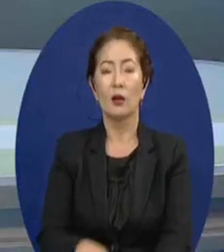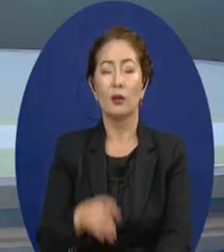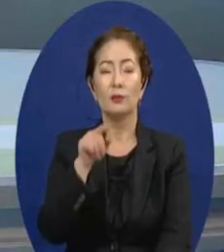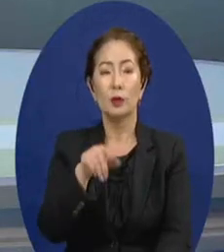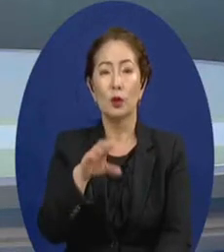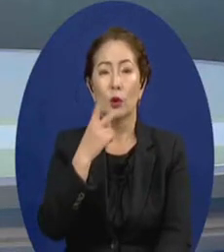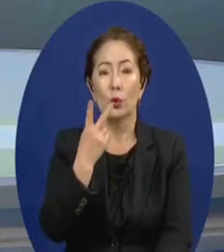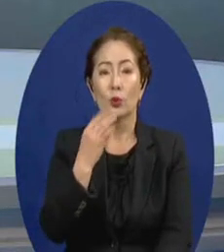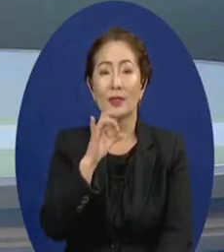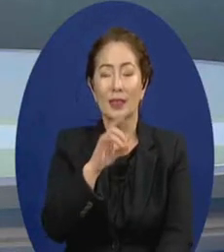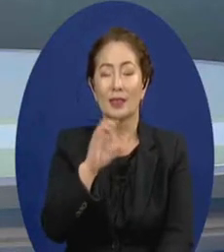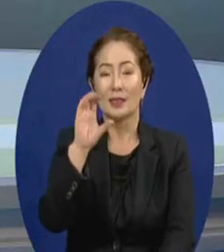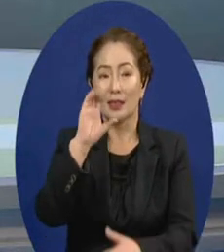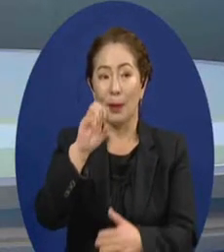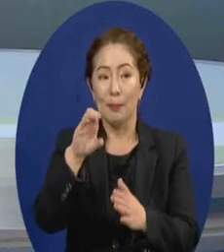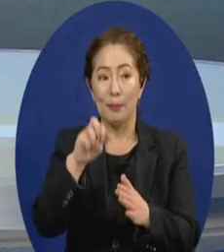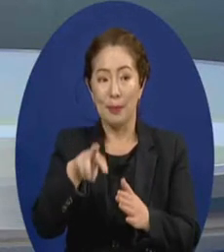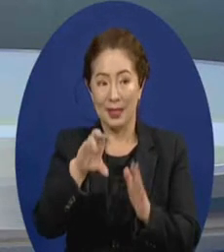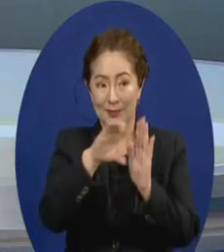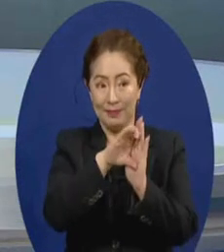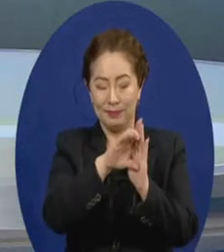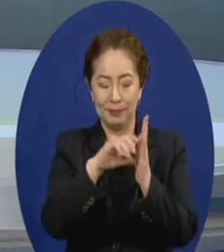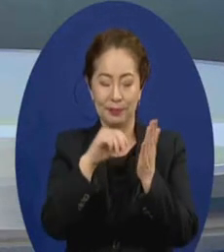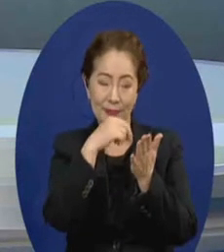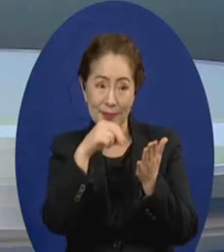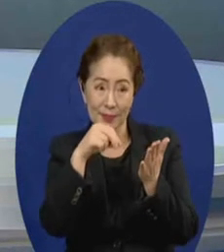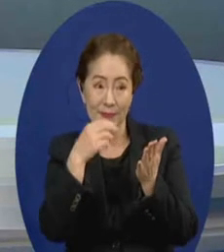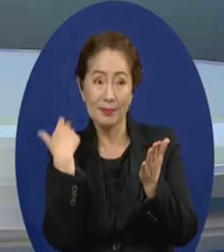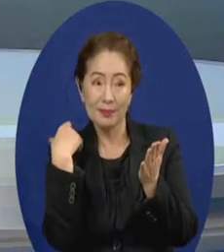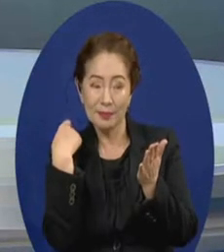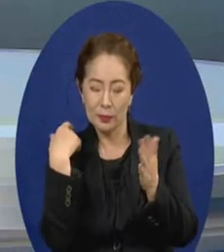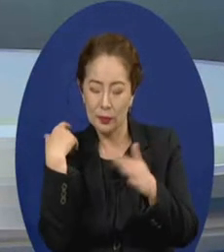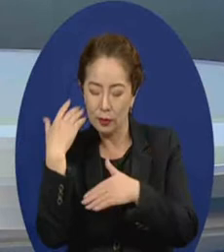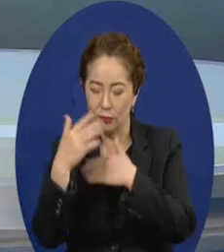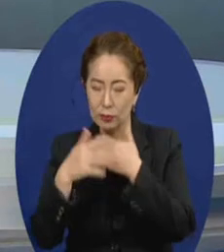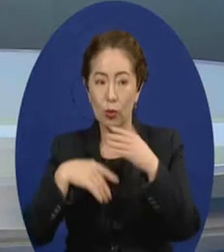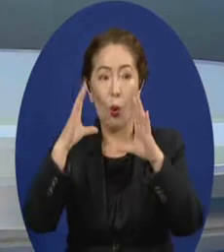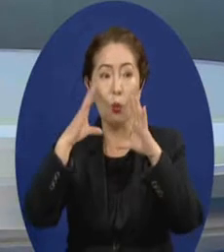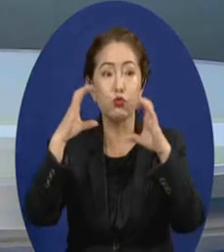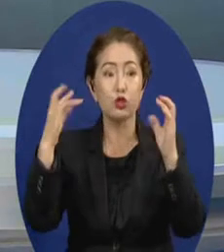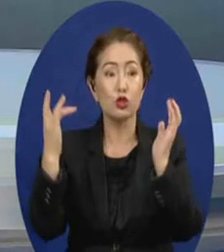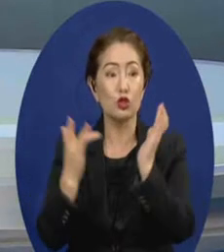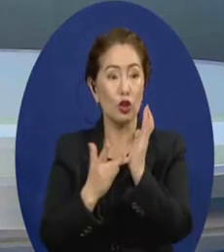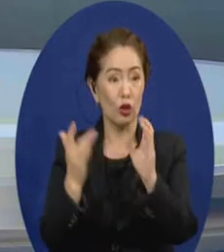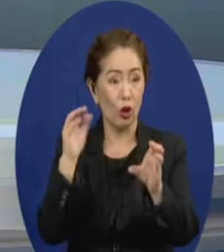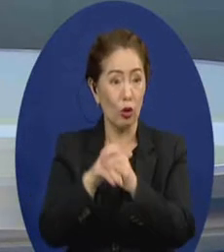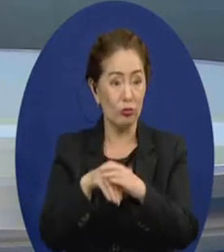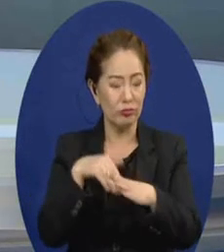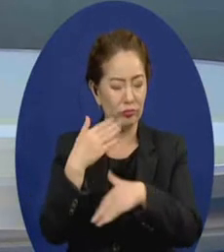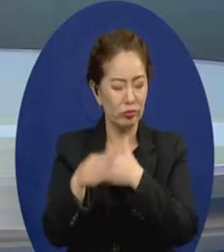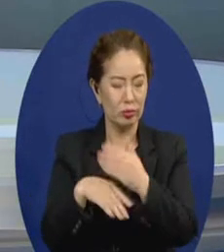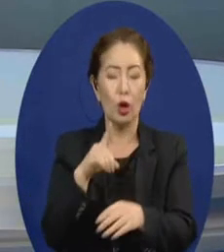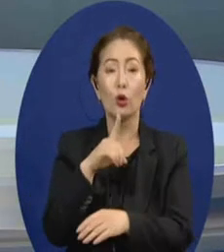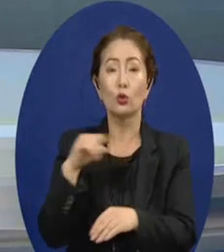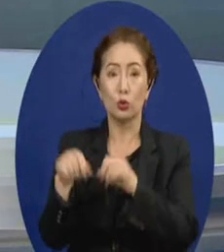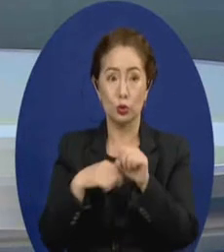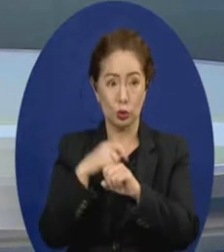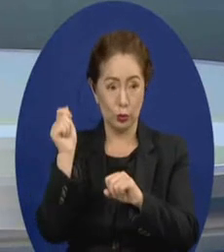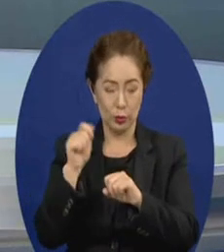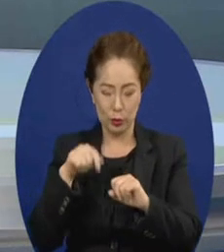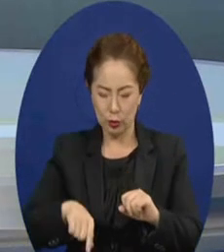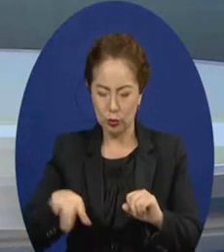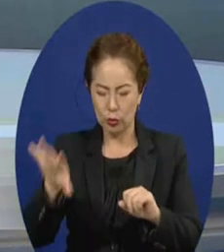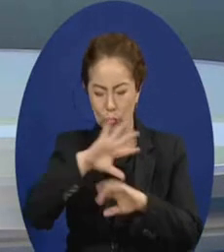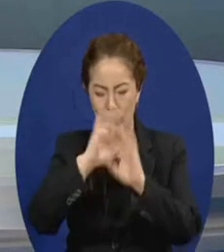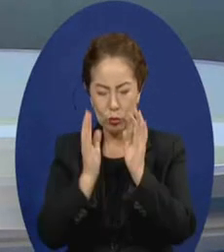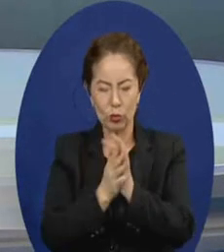Үнсэн самбар биир бихээс эхэлсэн боловсролын салбар өнөөдөр үүлэн технологийн төвчөнд хөгжиж 100 жилдээ залгаж байна. За өнгөрсөн 100 жилд нийт хүн амын